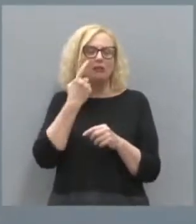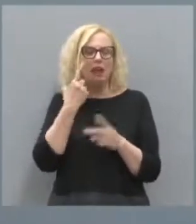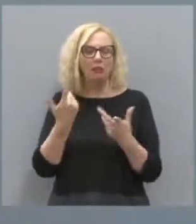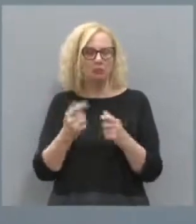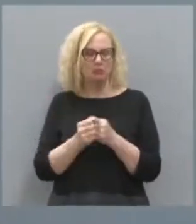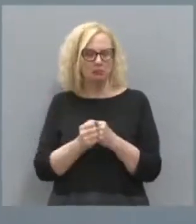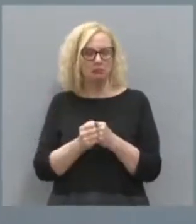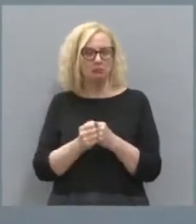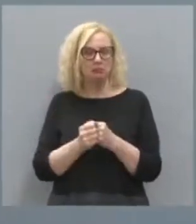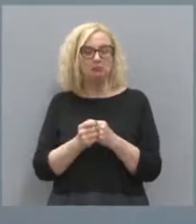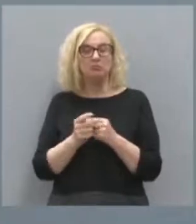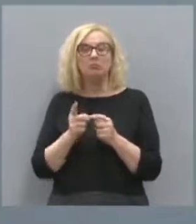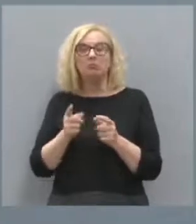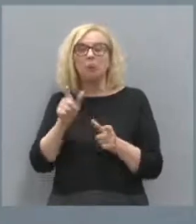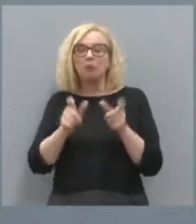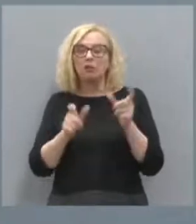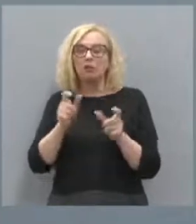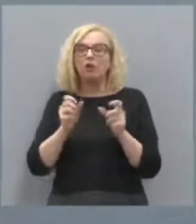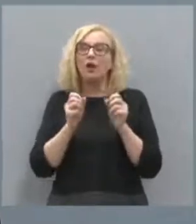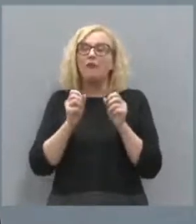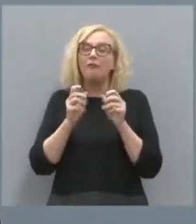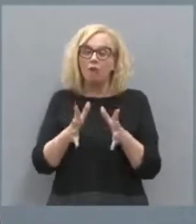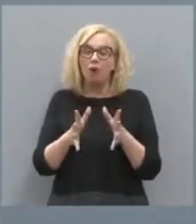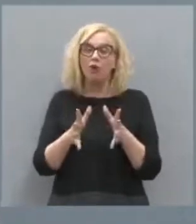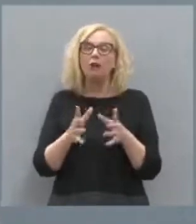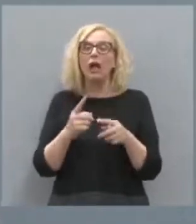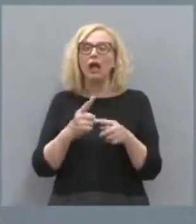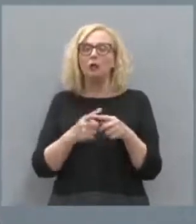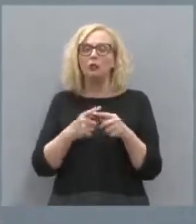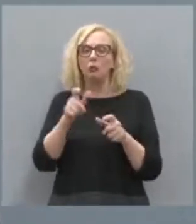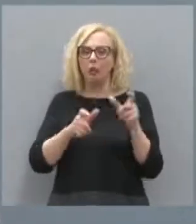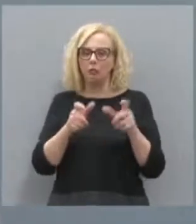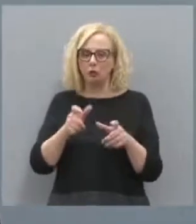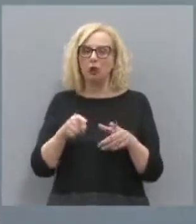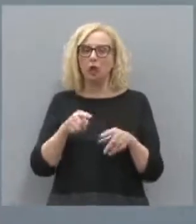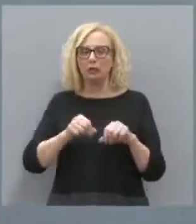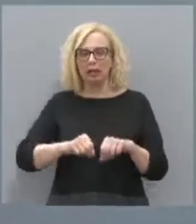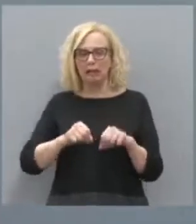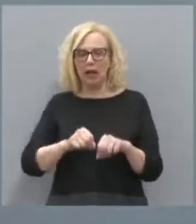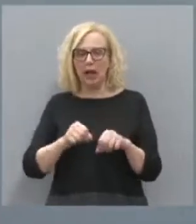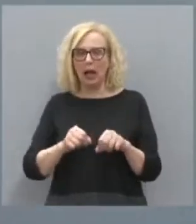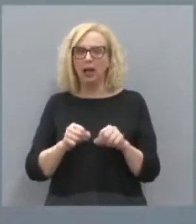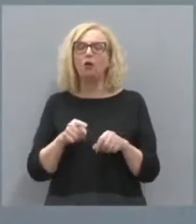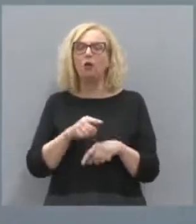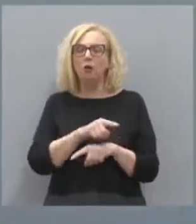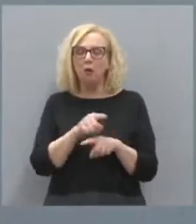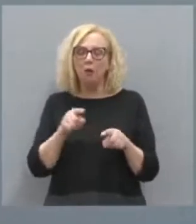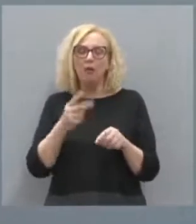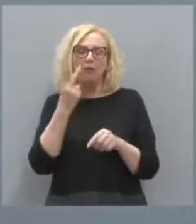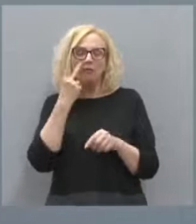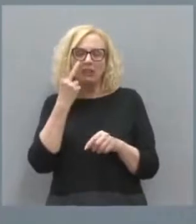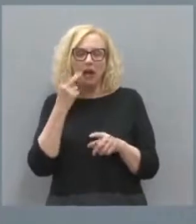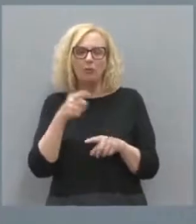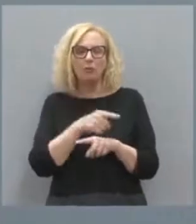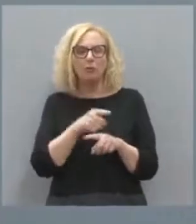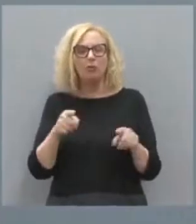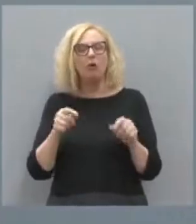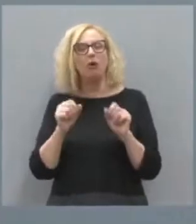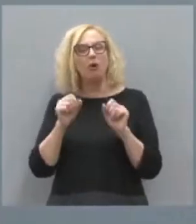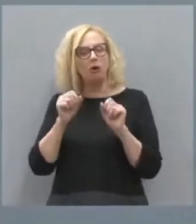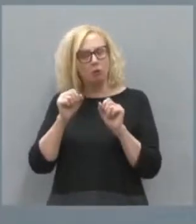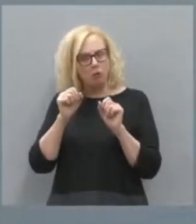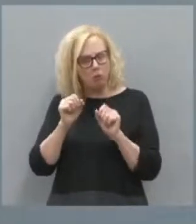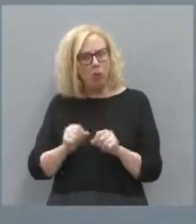avremo dei volontari e il personale sanitario e quant'altro se sarà necessario prevedere